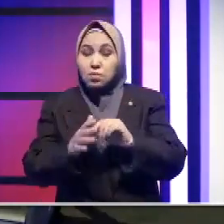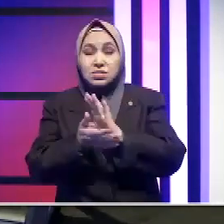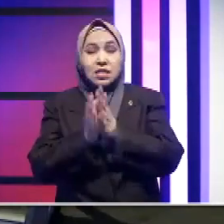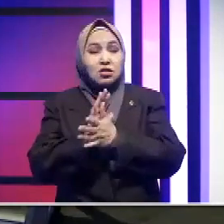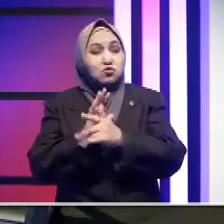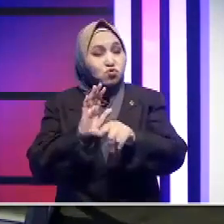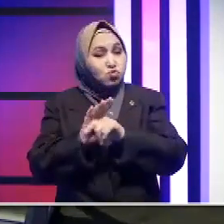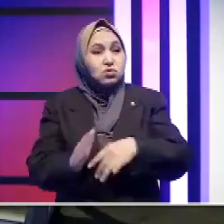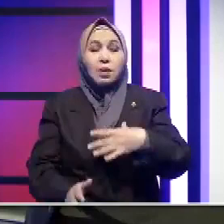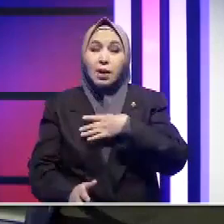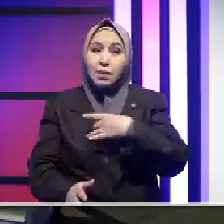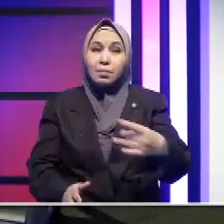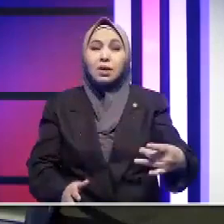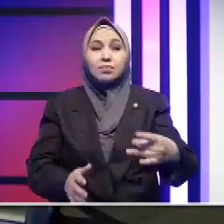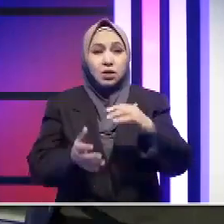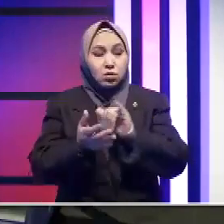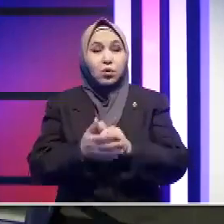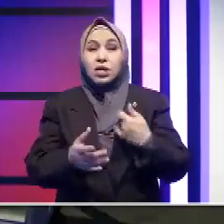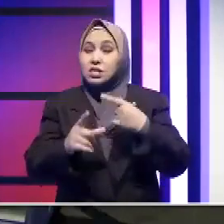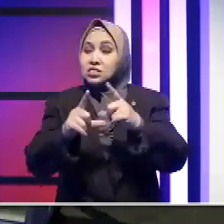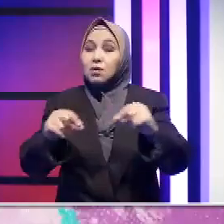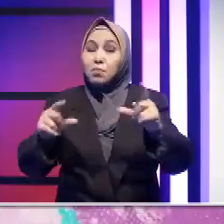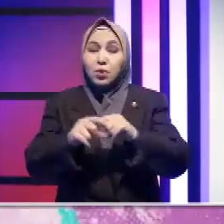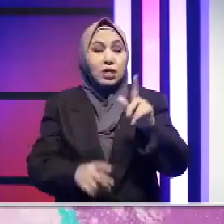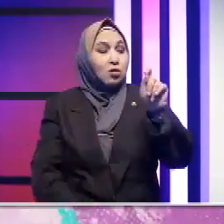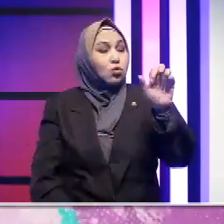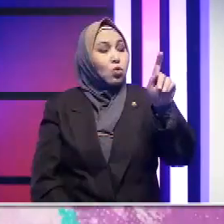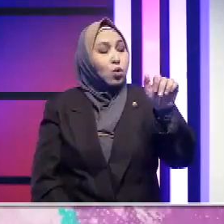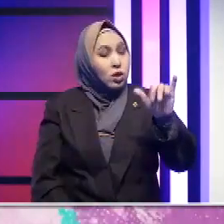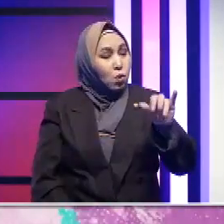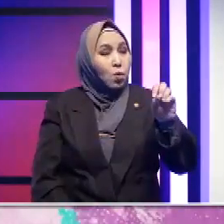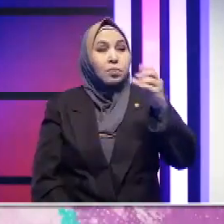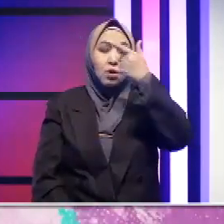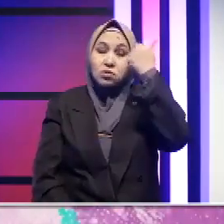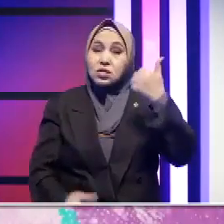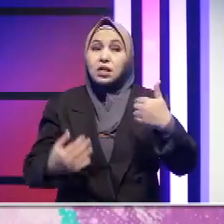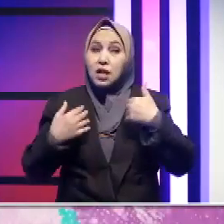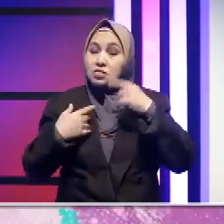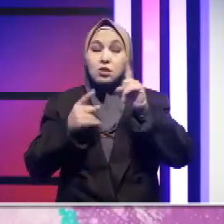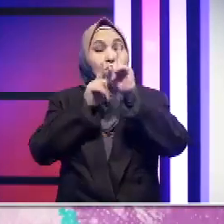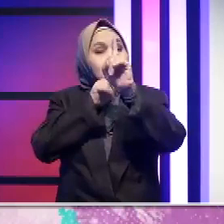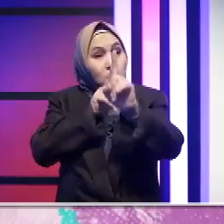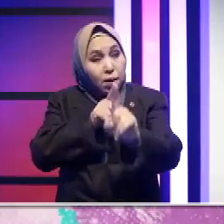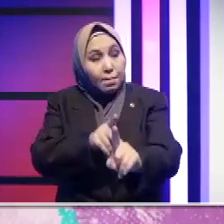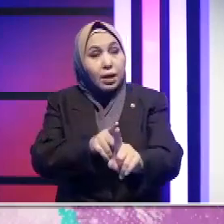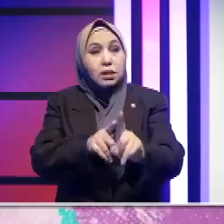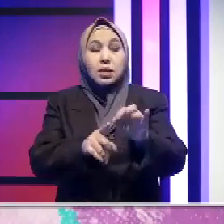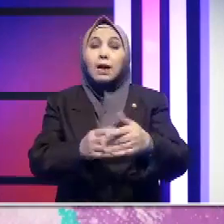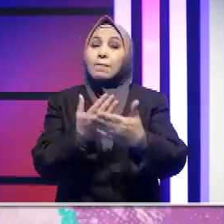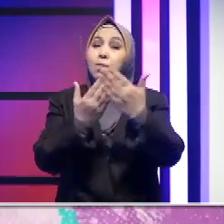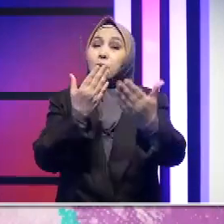kepada Kwang bisa lebih ponselnya di Tokyo kerana Ia adalah sebagai satu jawabannya bawah yang